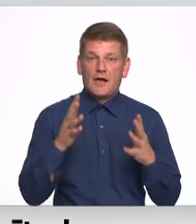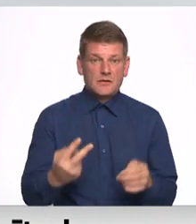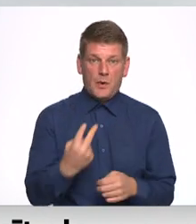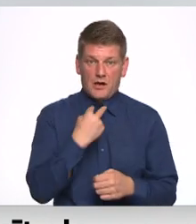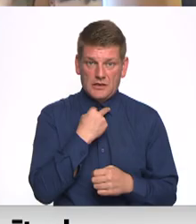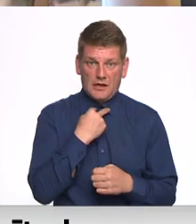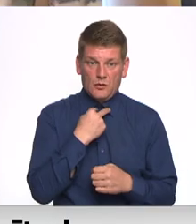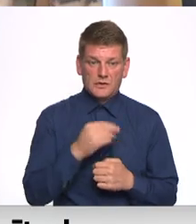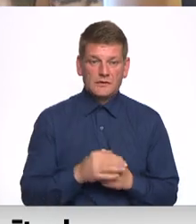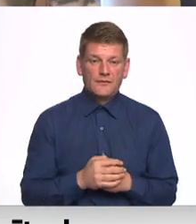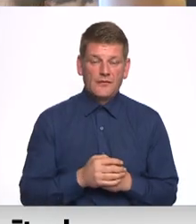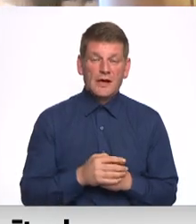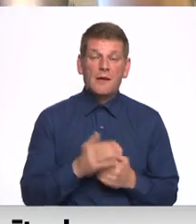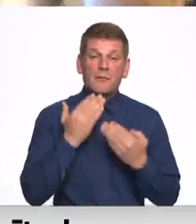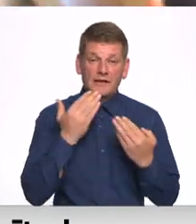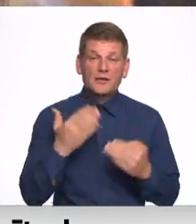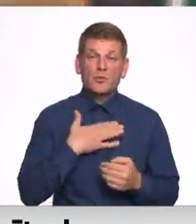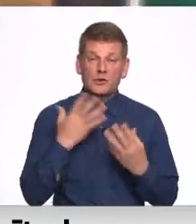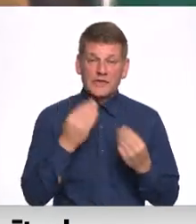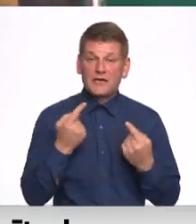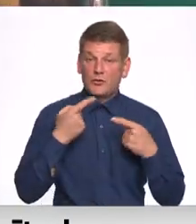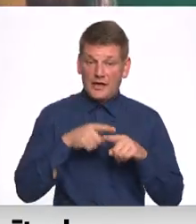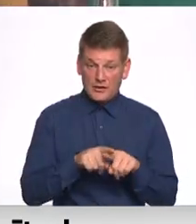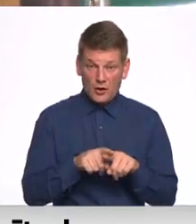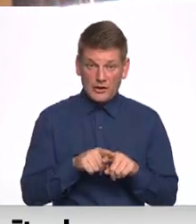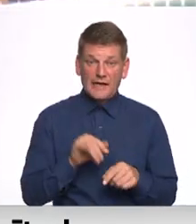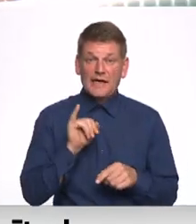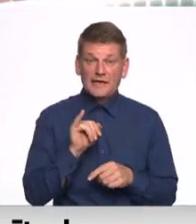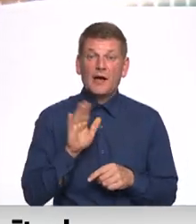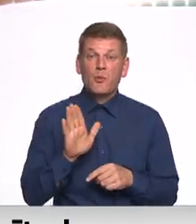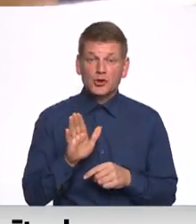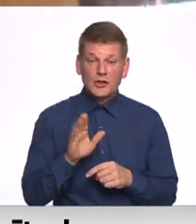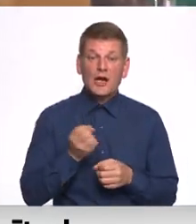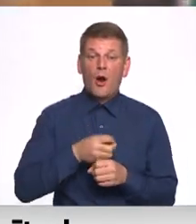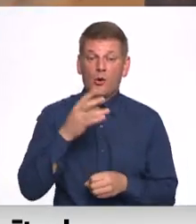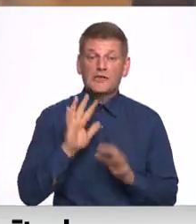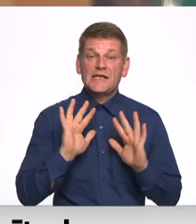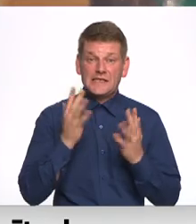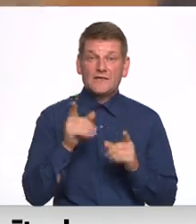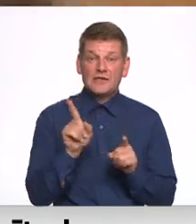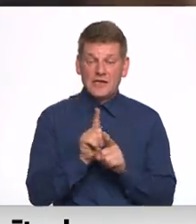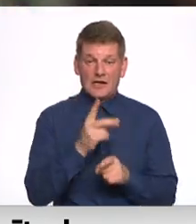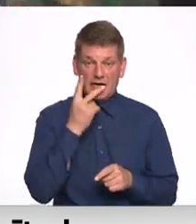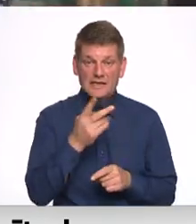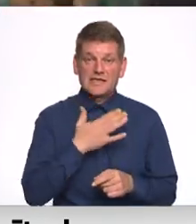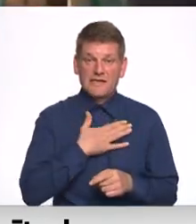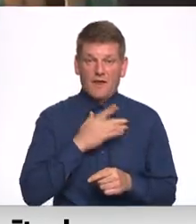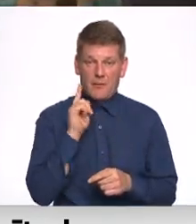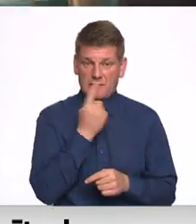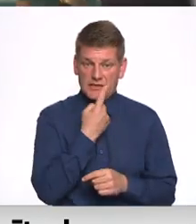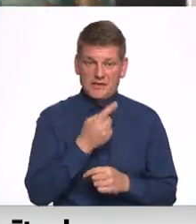pārsteigums. Pateicoties mūsdienu tehnoloģijām, Ingai Boškinai kausu izdevās arī redzēt savām acīm.